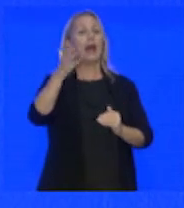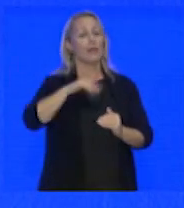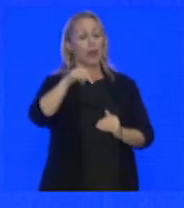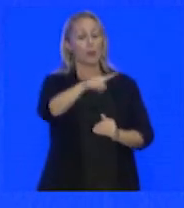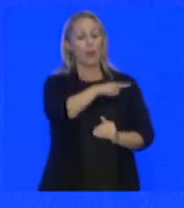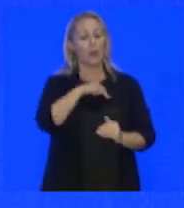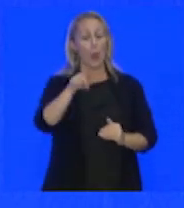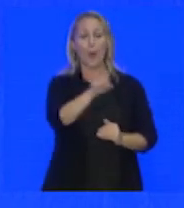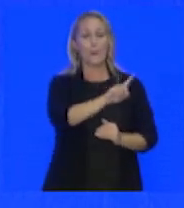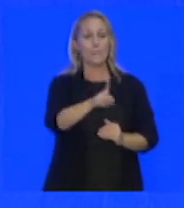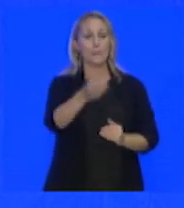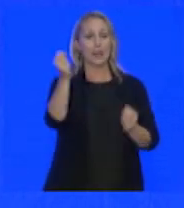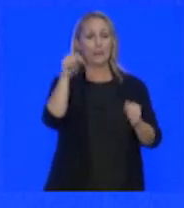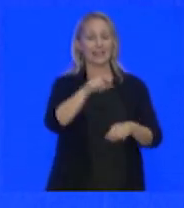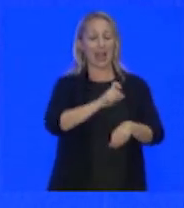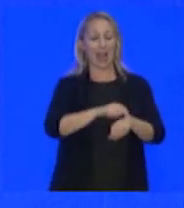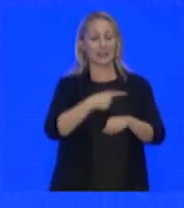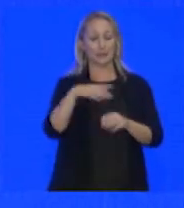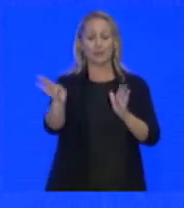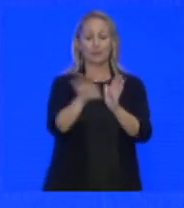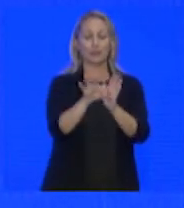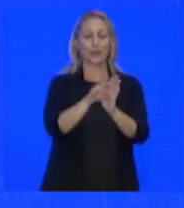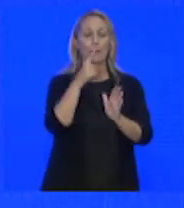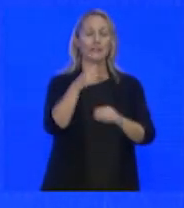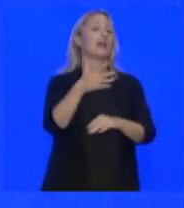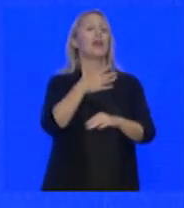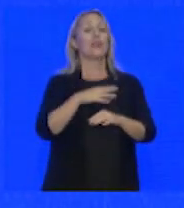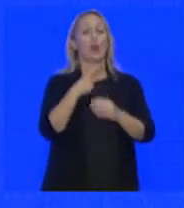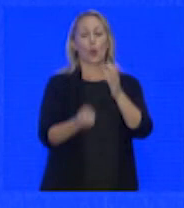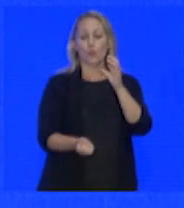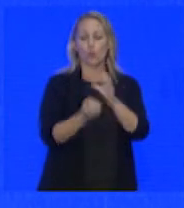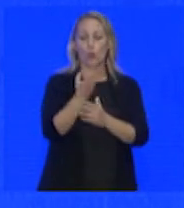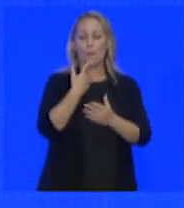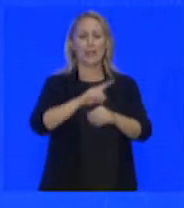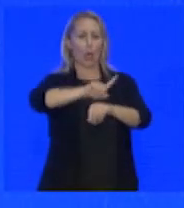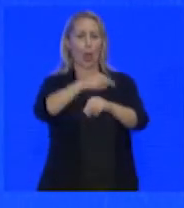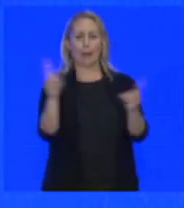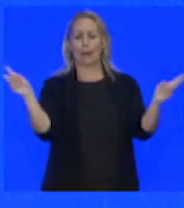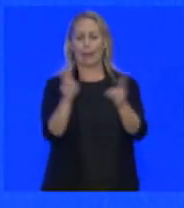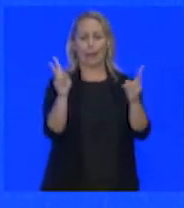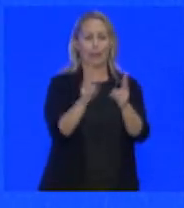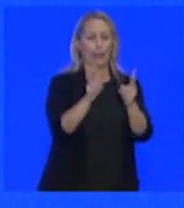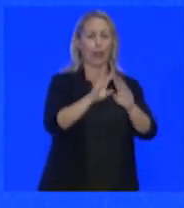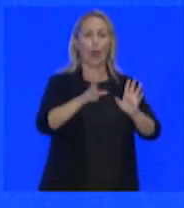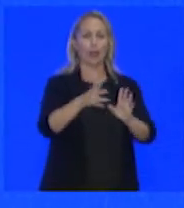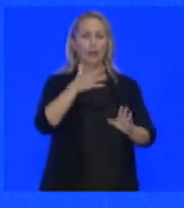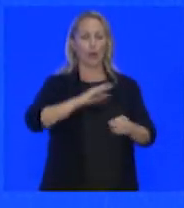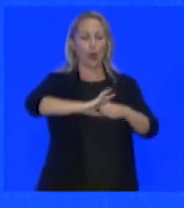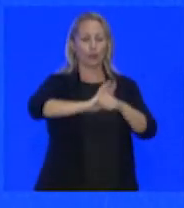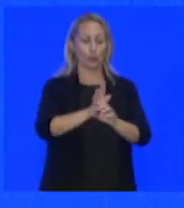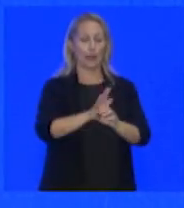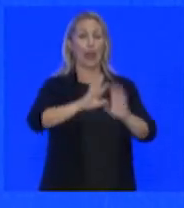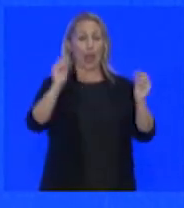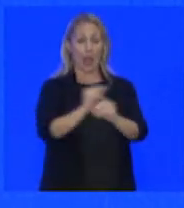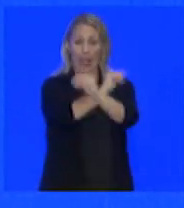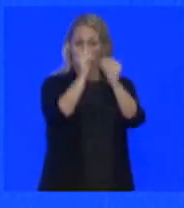εργοδότη να επενδύσει στην πρόσληψη νέου εργατικού δυναμικού, ειδικά πλήρους απασχόλησης. Με τη μείωση λοιπόν